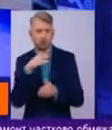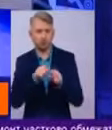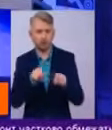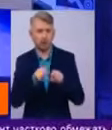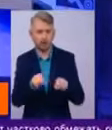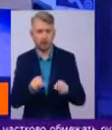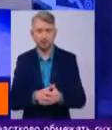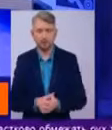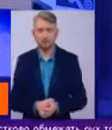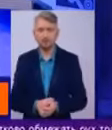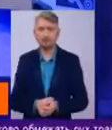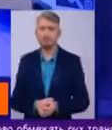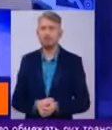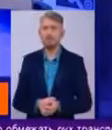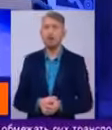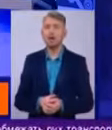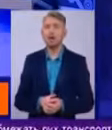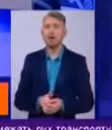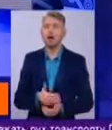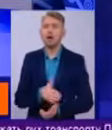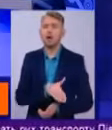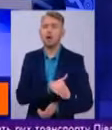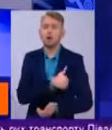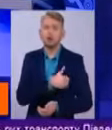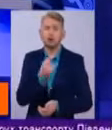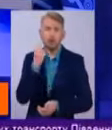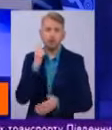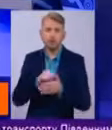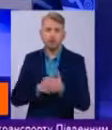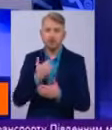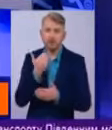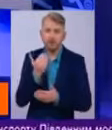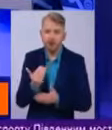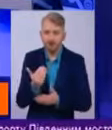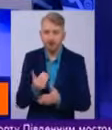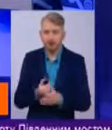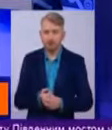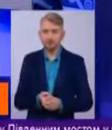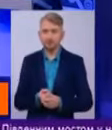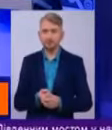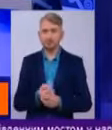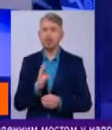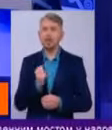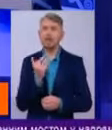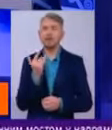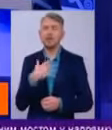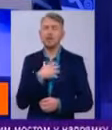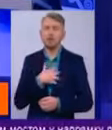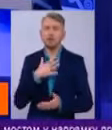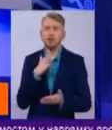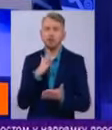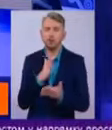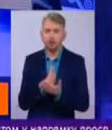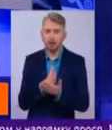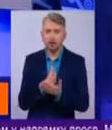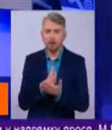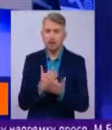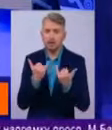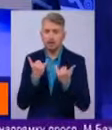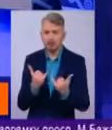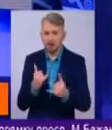Зрозуміло. Хотілося б почути від вас ось… Наскільки важливою є дійсно ось